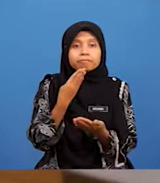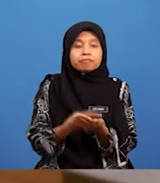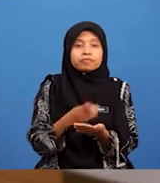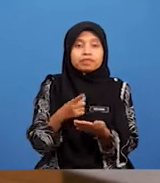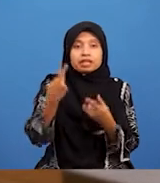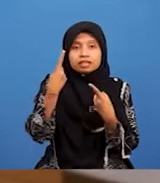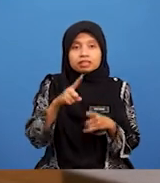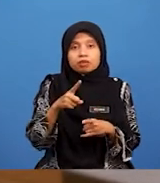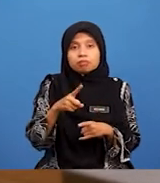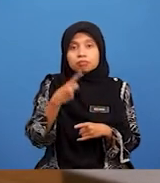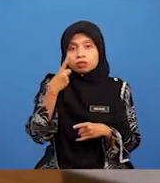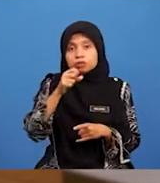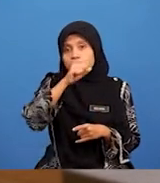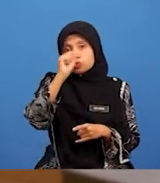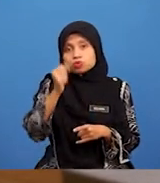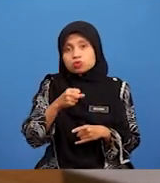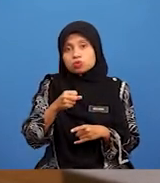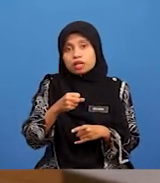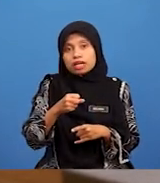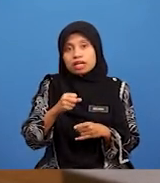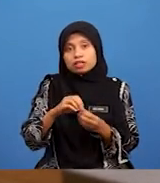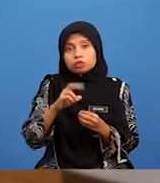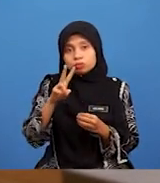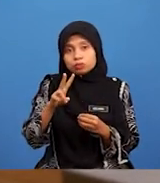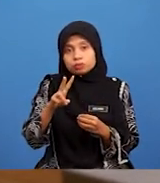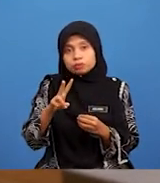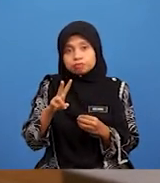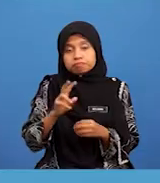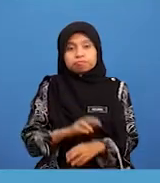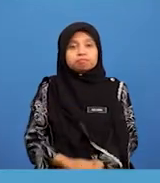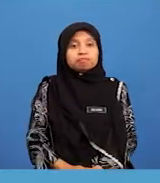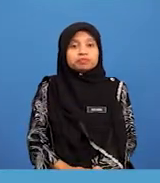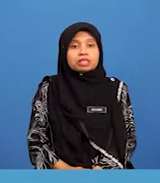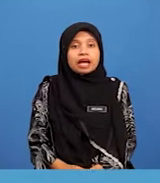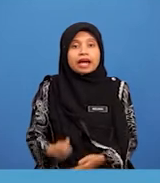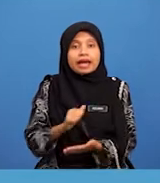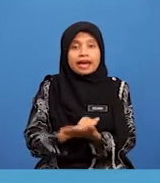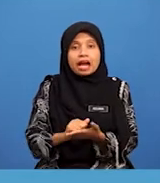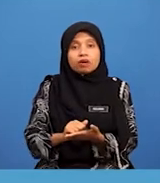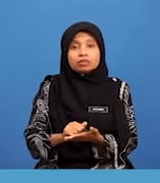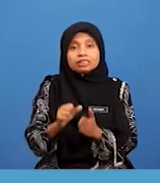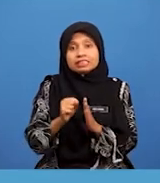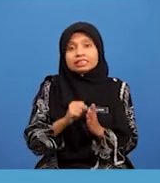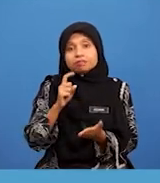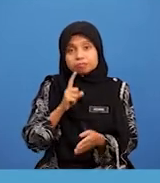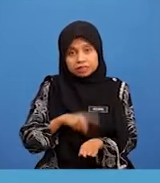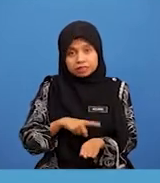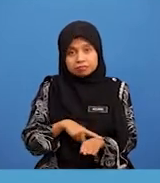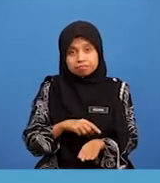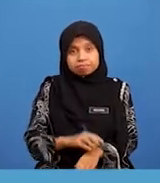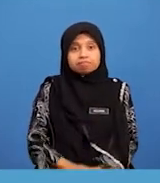Baiklah, jawapan untuk soalan uji minda kedua tadi adalah akaun semasa.